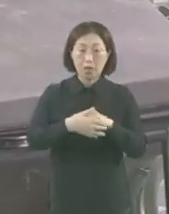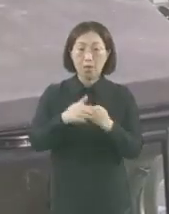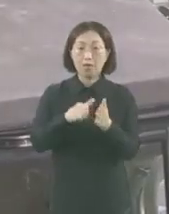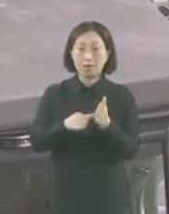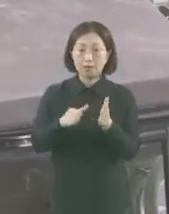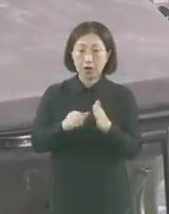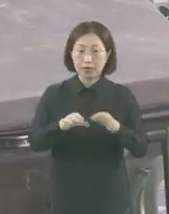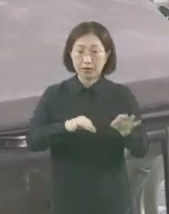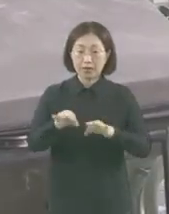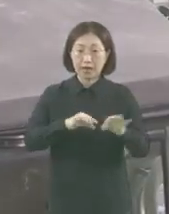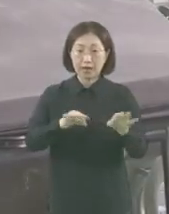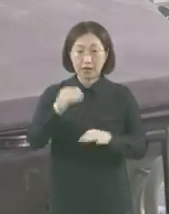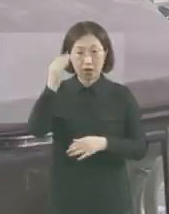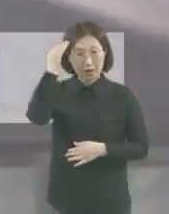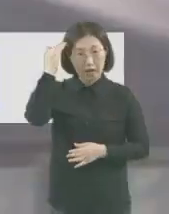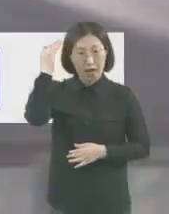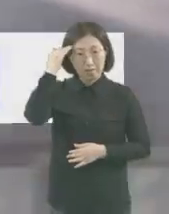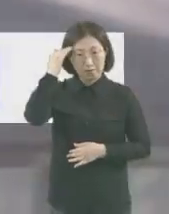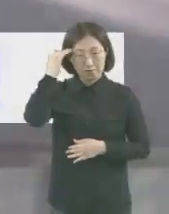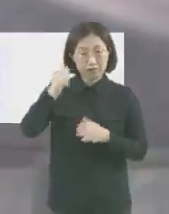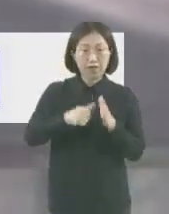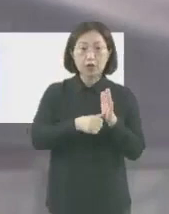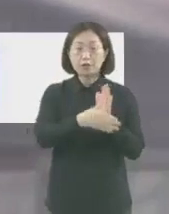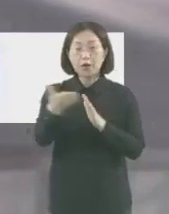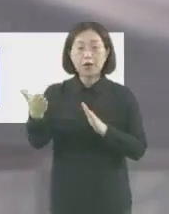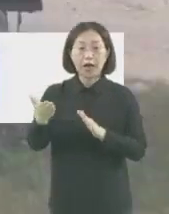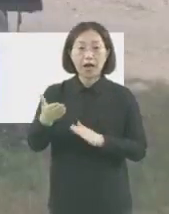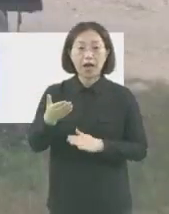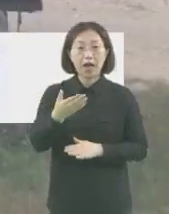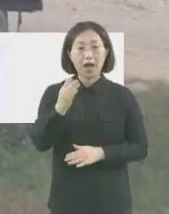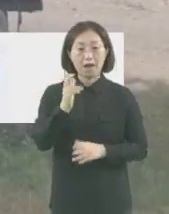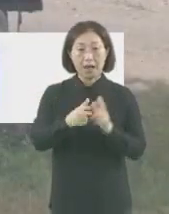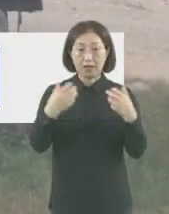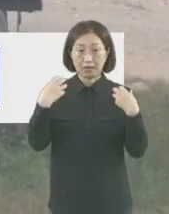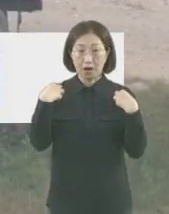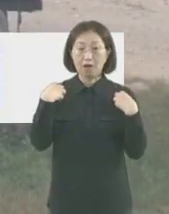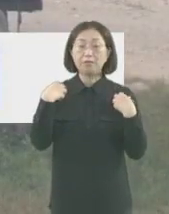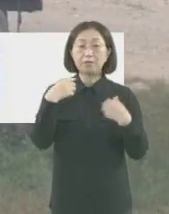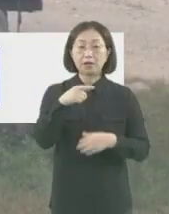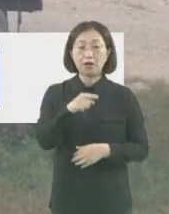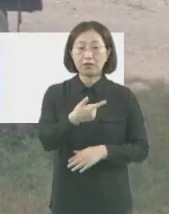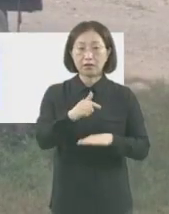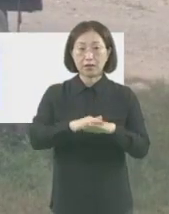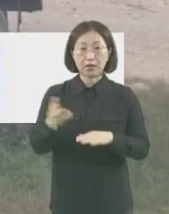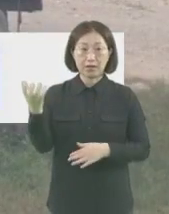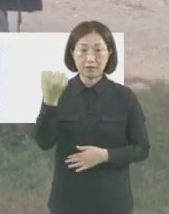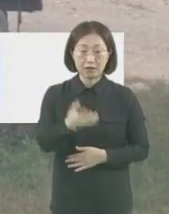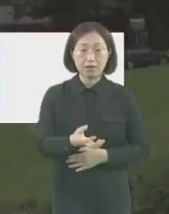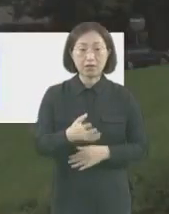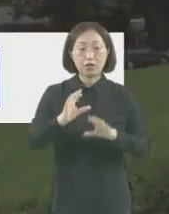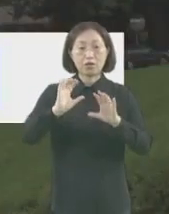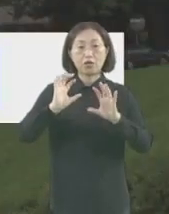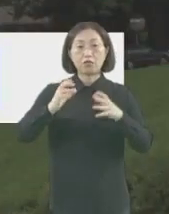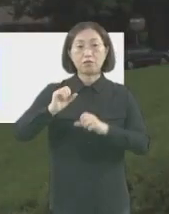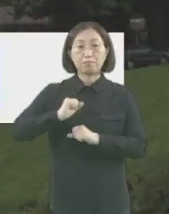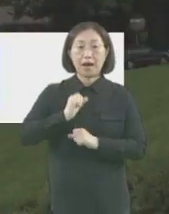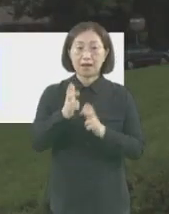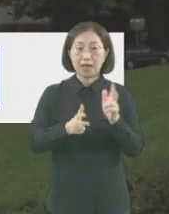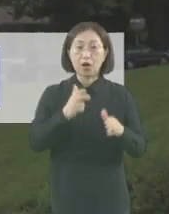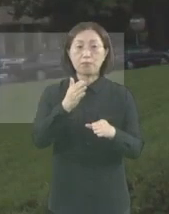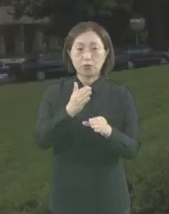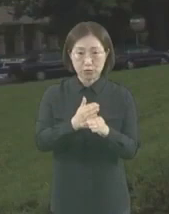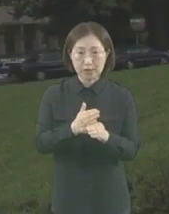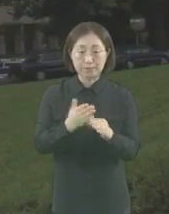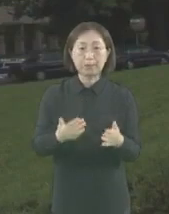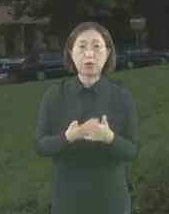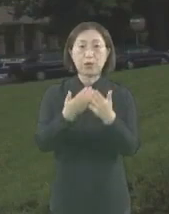시장에서 대한민국의 높아진 위상과 맞물려 방위사업청 이전은 대전이 새로운 국방산업 중심지로 도약하는 계기가